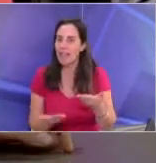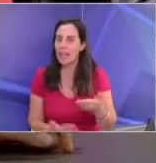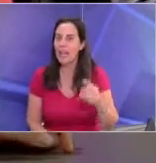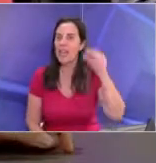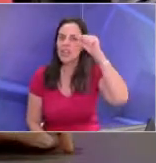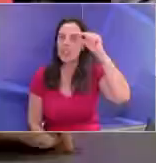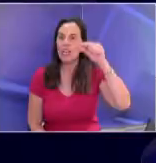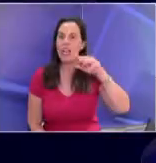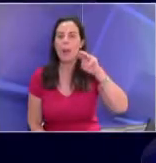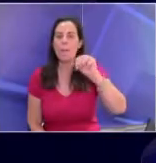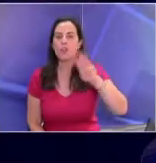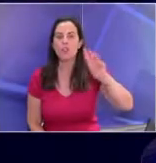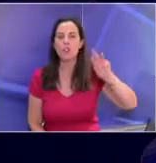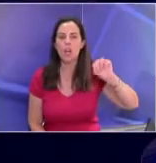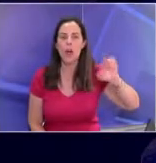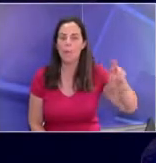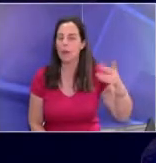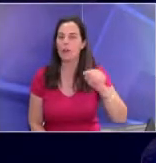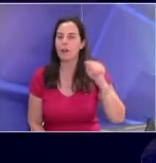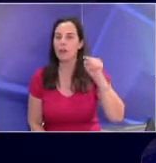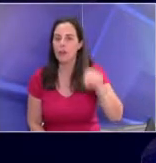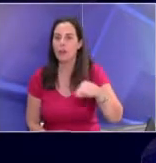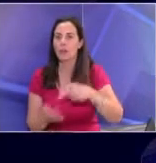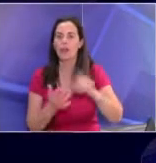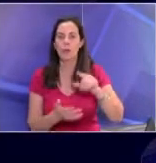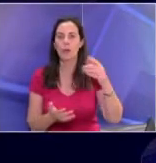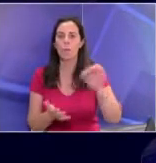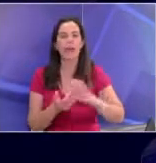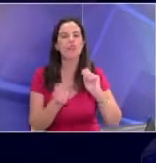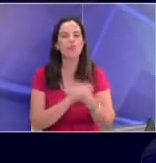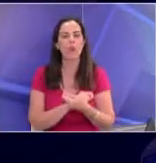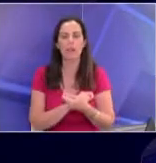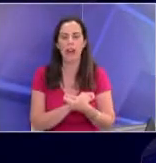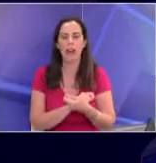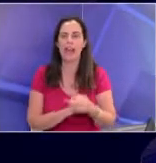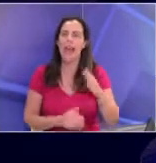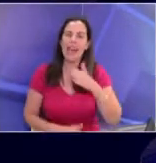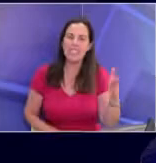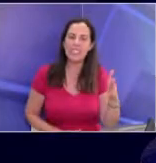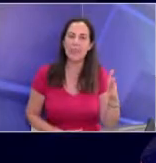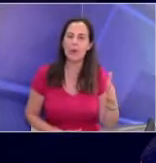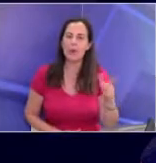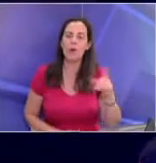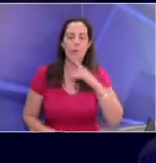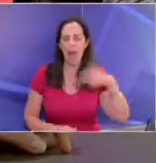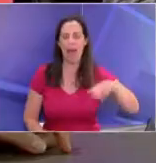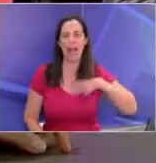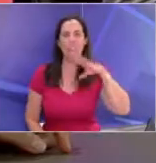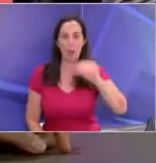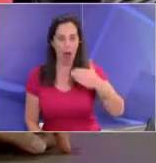שמיר 4 מחזות שלו לא נכנסו, לא להבימה ולא זה, ברגע שהוא שינה את העמו. השמאל חתום על סתימת